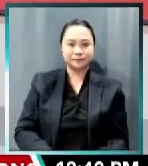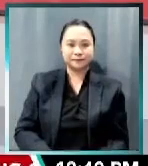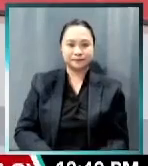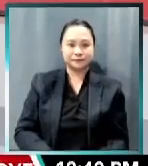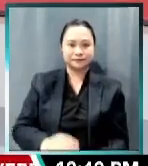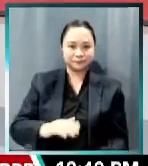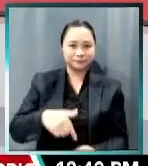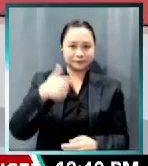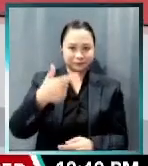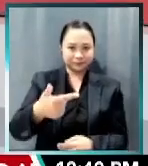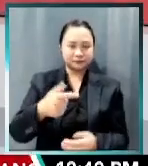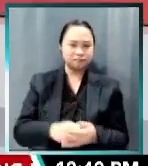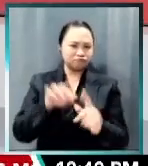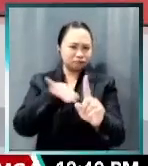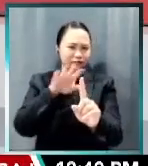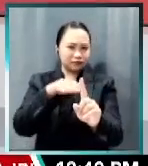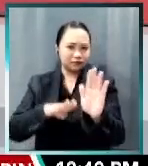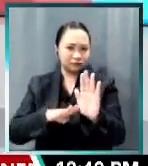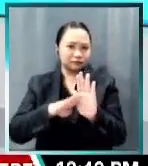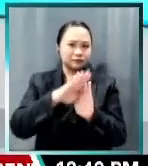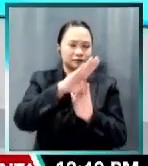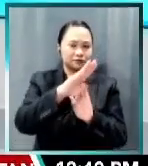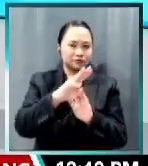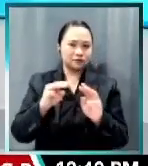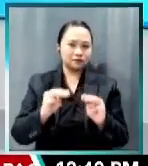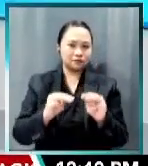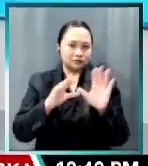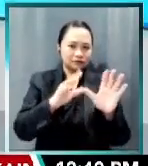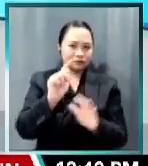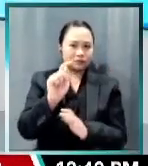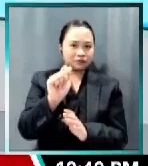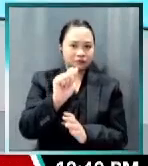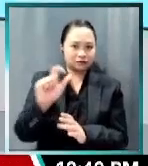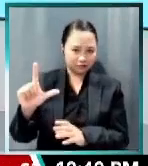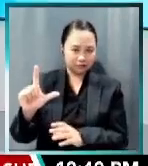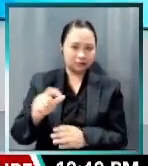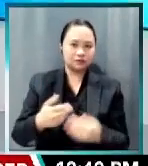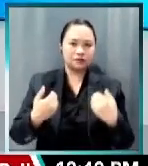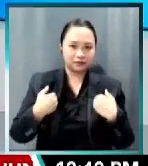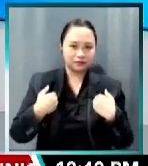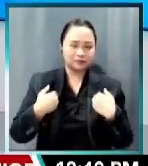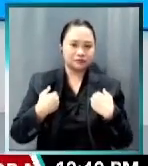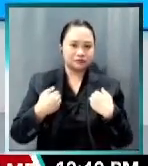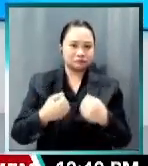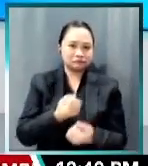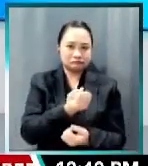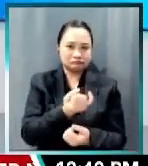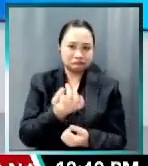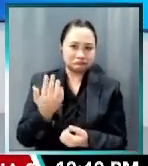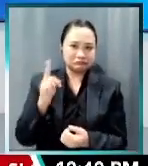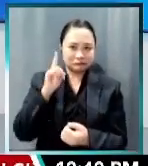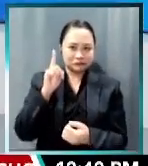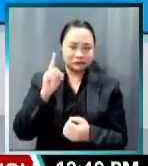Naobserbahan ang pagtaas ng aktibidad sa Bulkang Taal. Mahigit 12,000 tonelada ng volcanic sulfur dioxide ang ibinuga